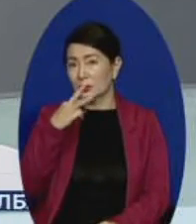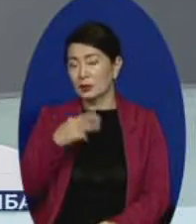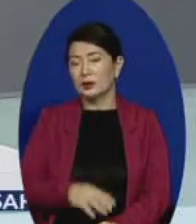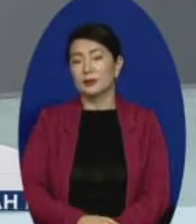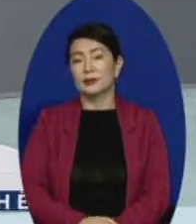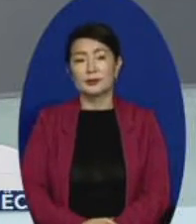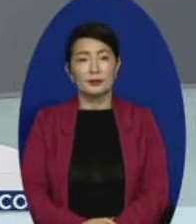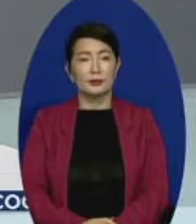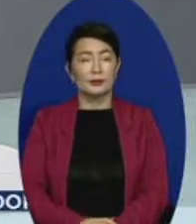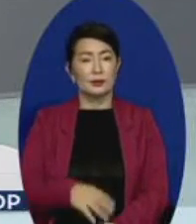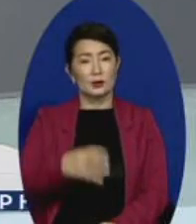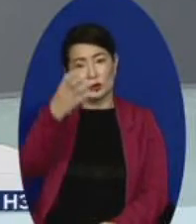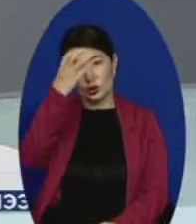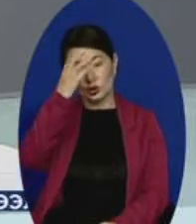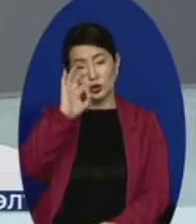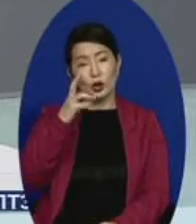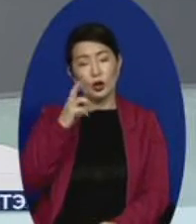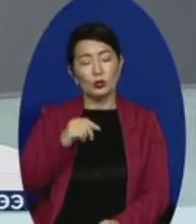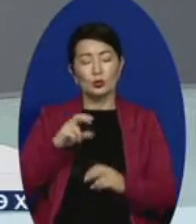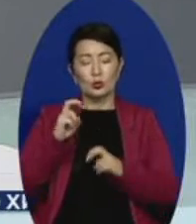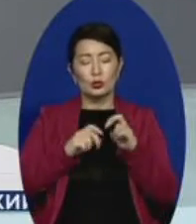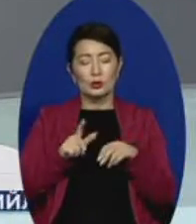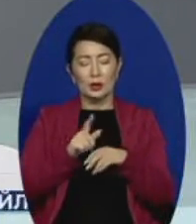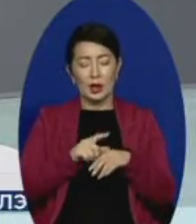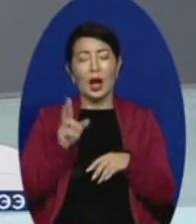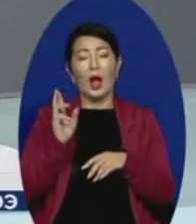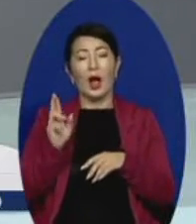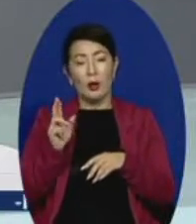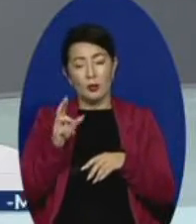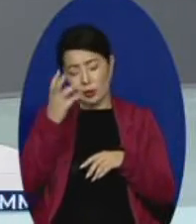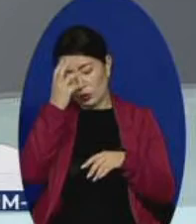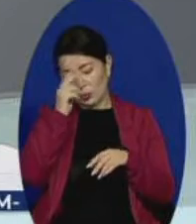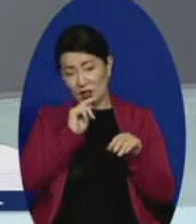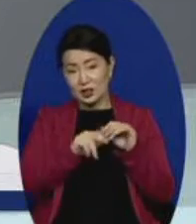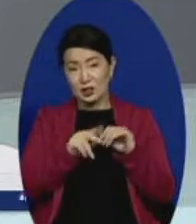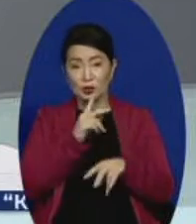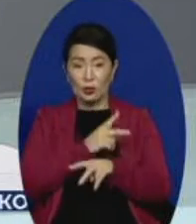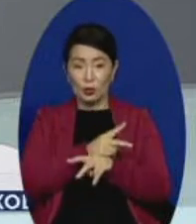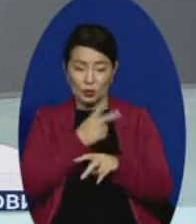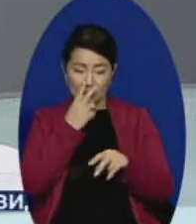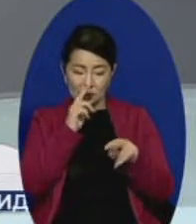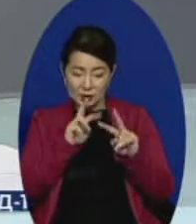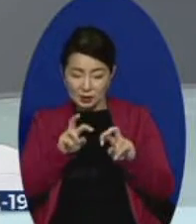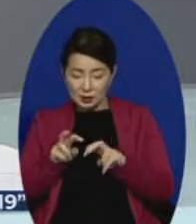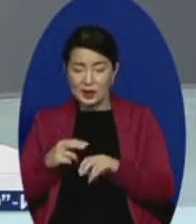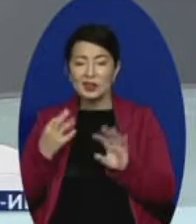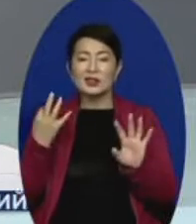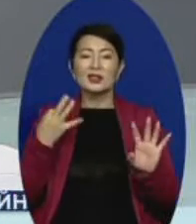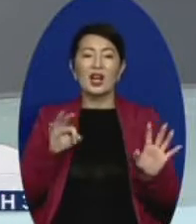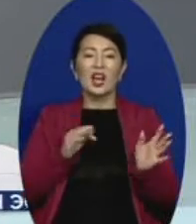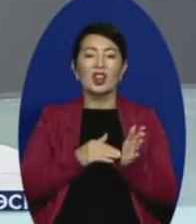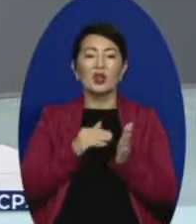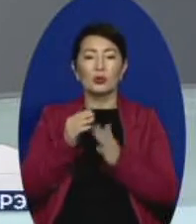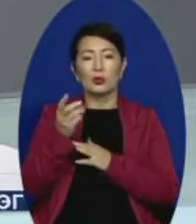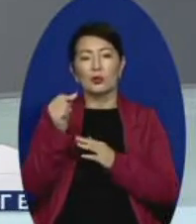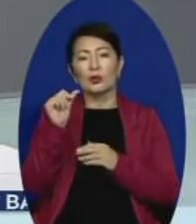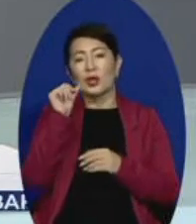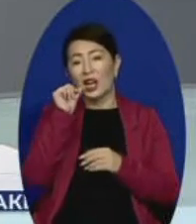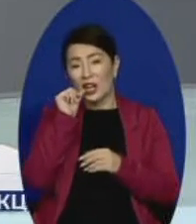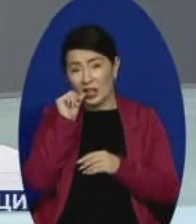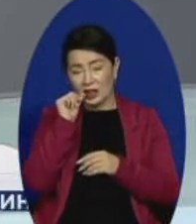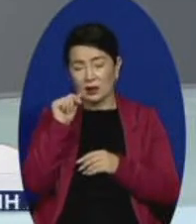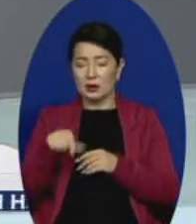гэмтэ. Төрийн өмчтөд үйлдвэрийн газар компаниуд төрийн хэмнэлтийн хуулийг хэрэгжүүлж 80 орчим тэрбум төгрөг